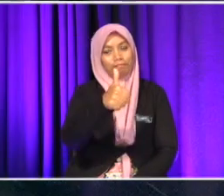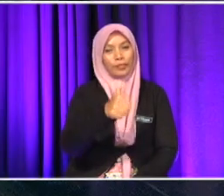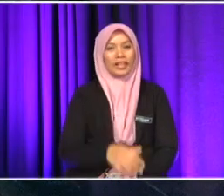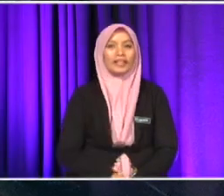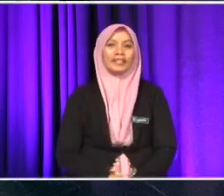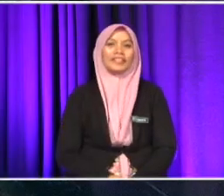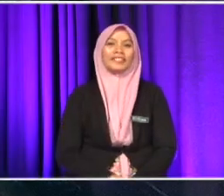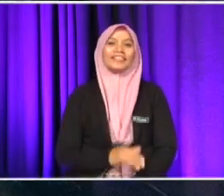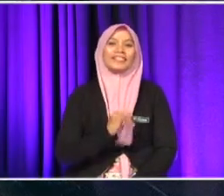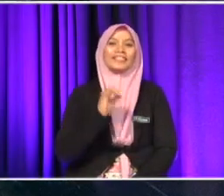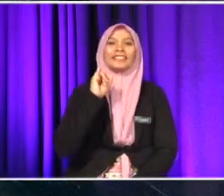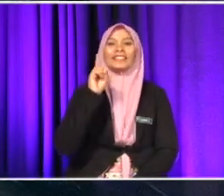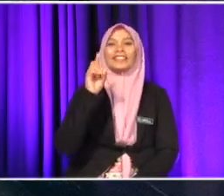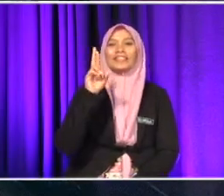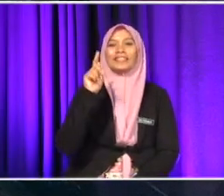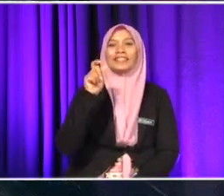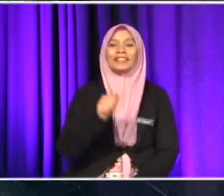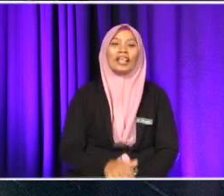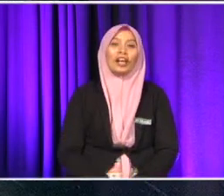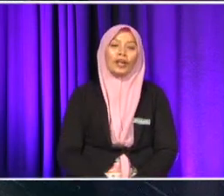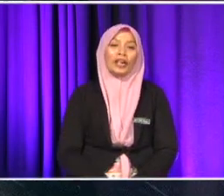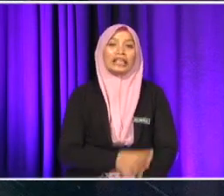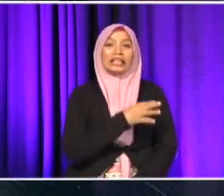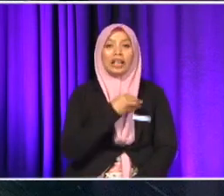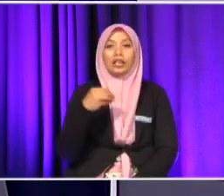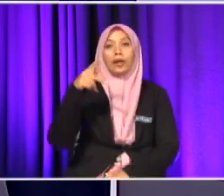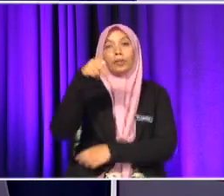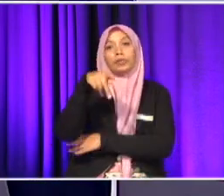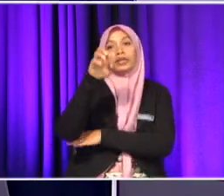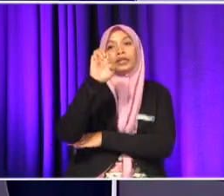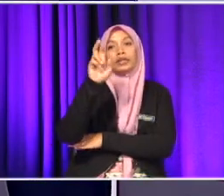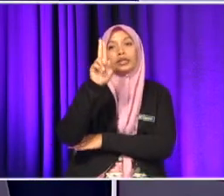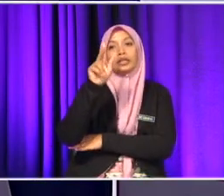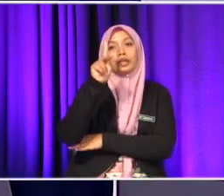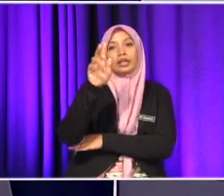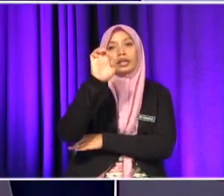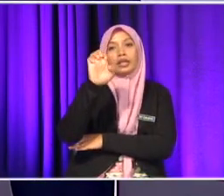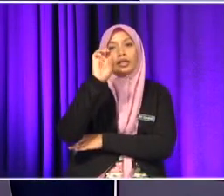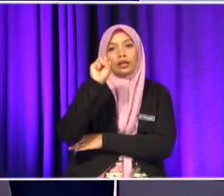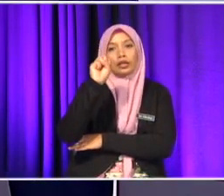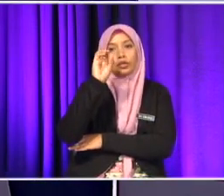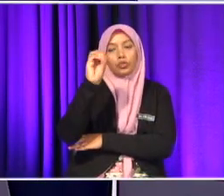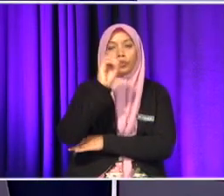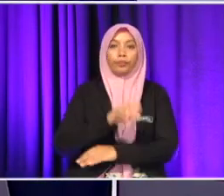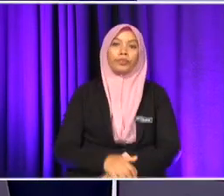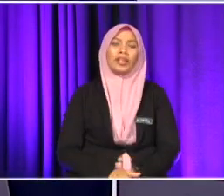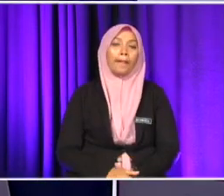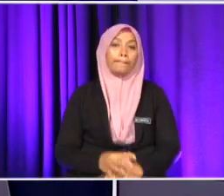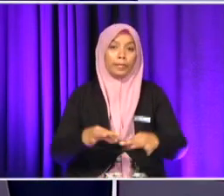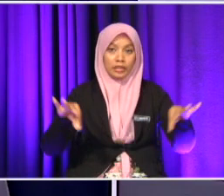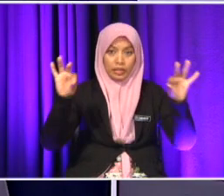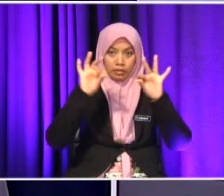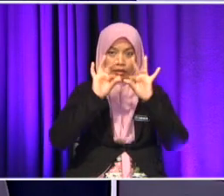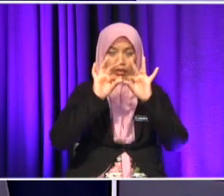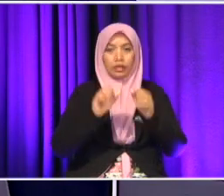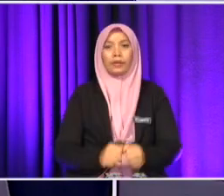Duta okezo okezo ini pun penting juga lah dalam setengah industri yang memerlukan